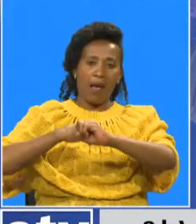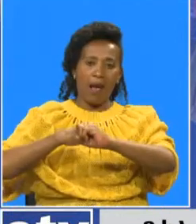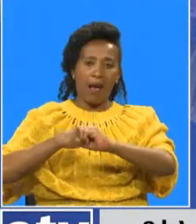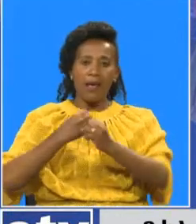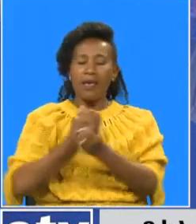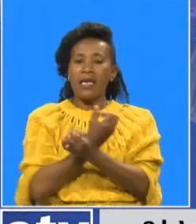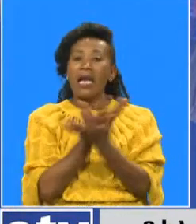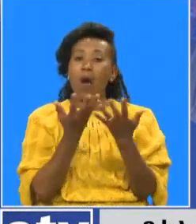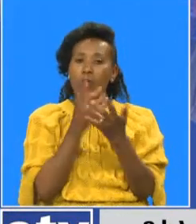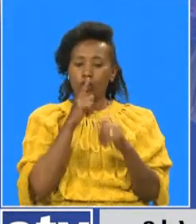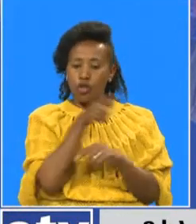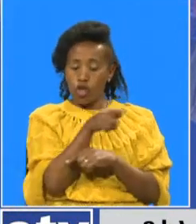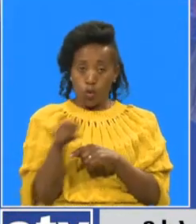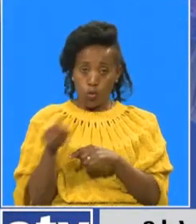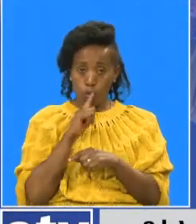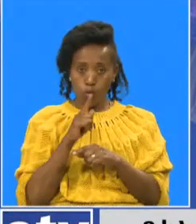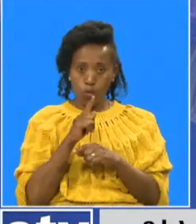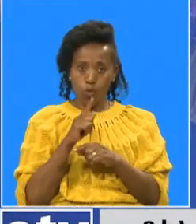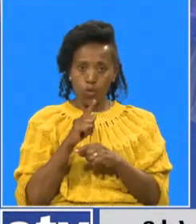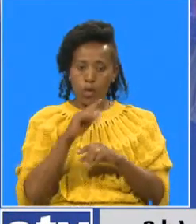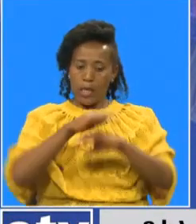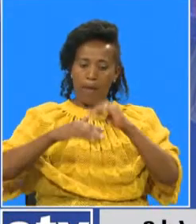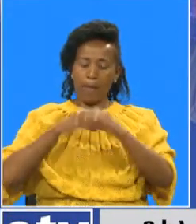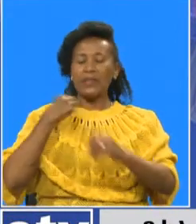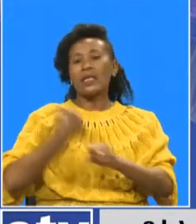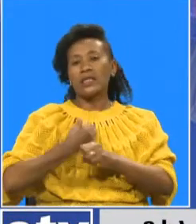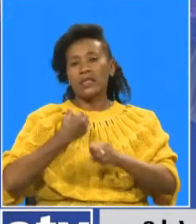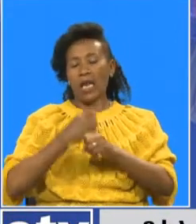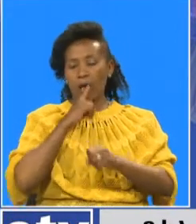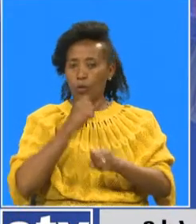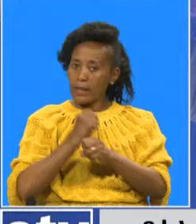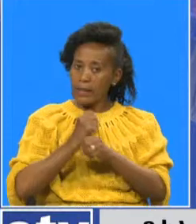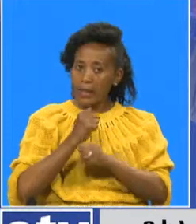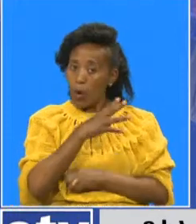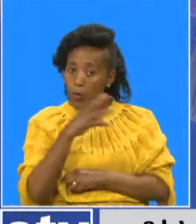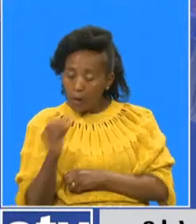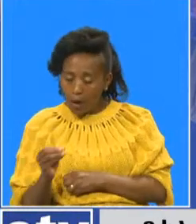ኢኩዊፕመንትስ ምን ላቸው እነሱንም የማመቻቸት ስራ ነው የተሰራውና